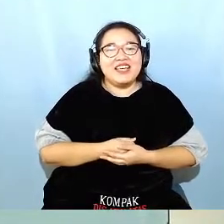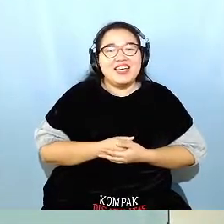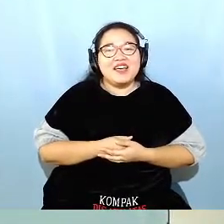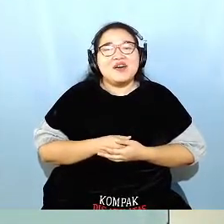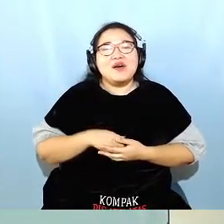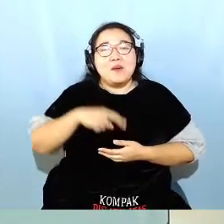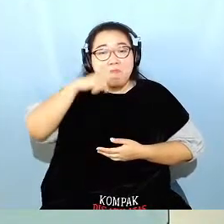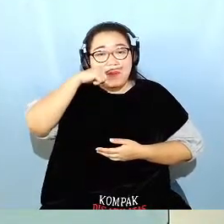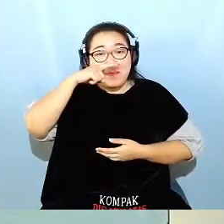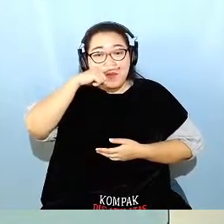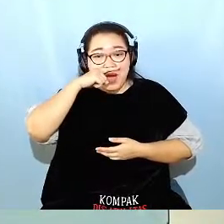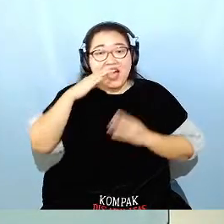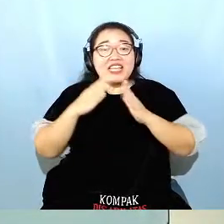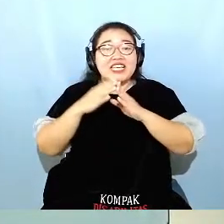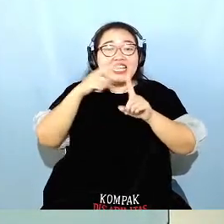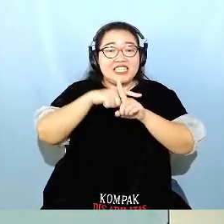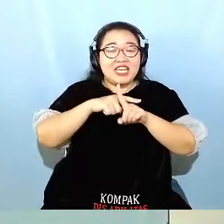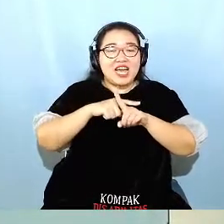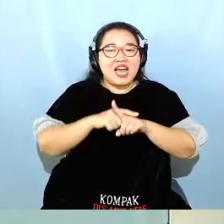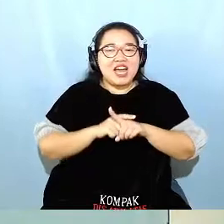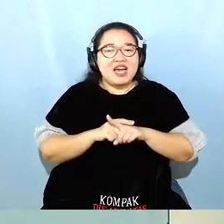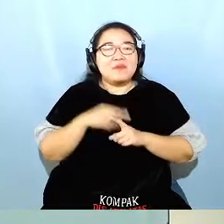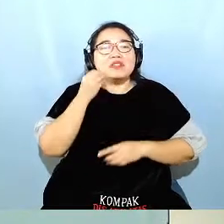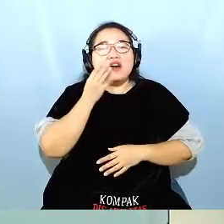pun harusnya bisa terlibat?